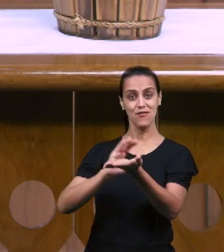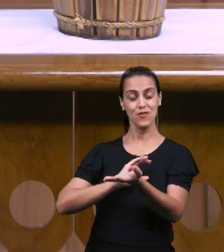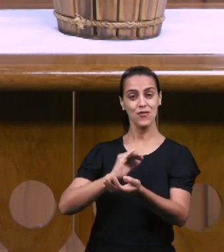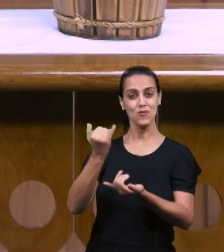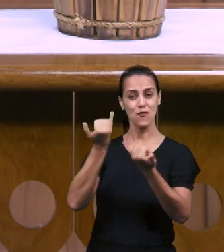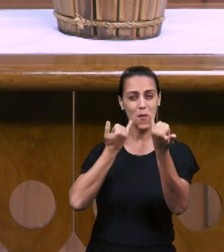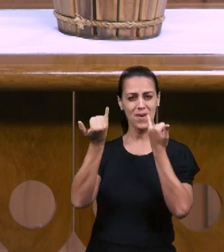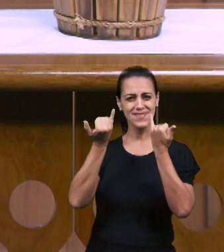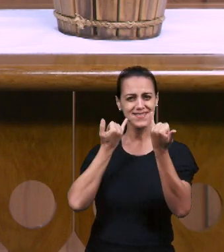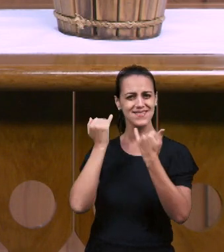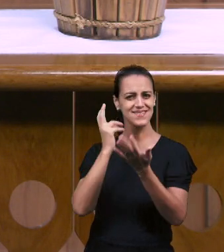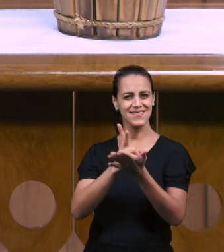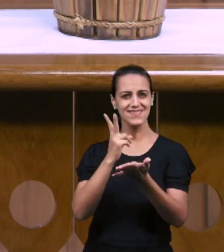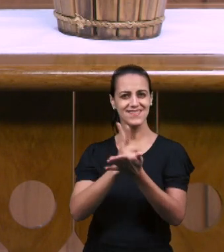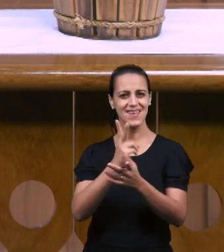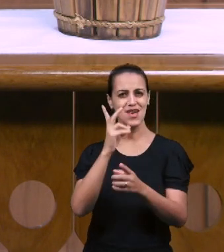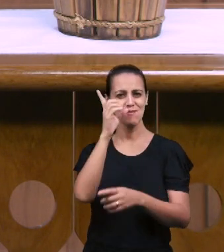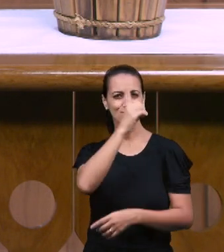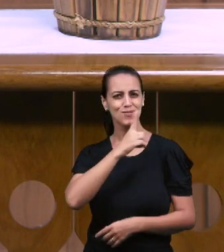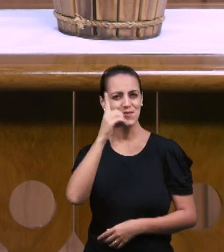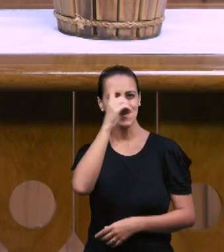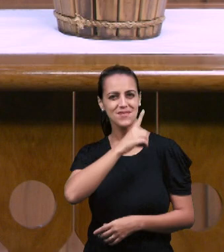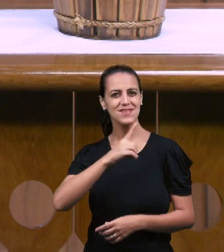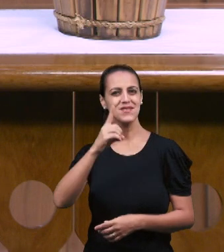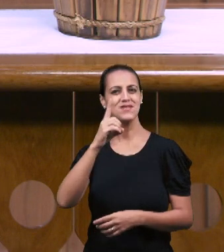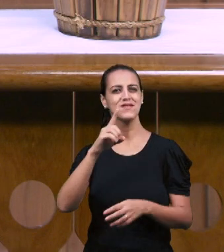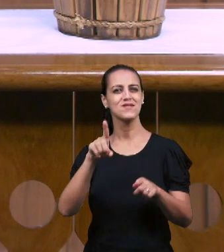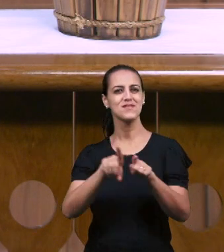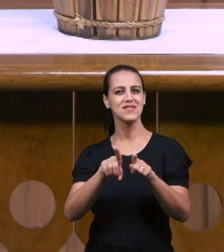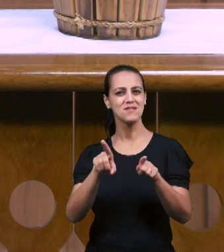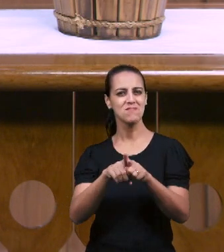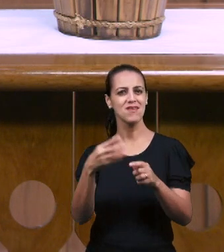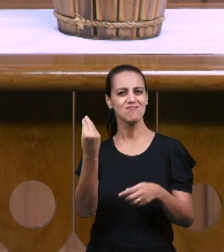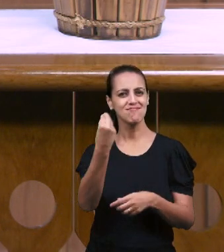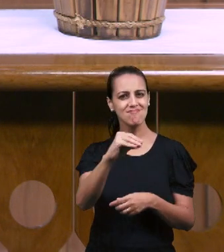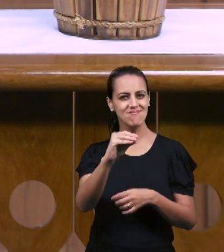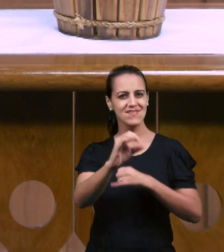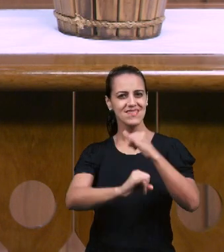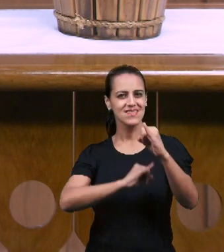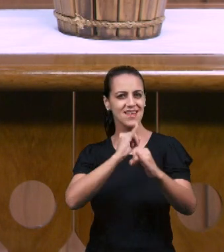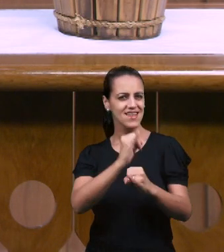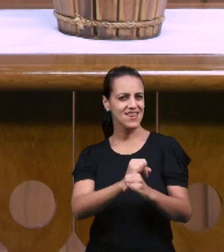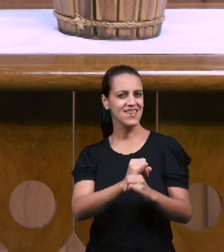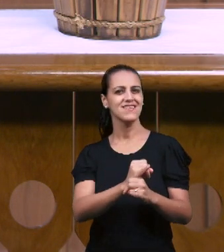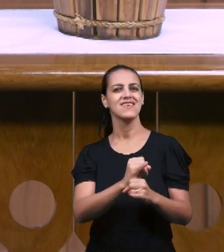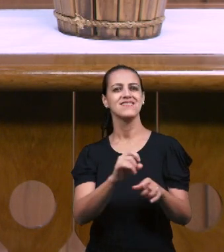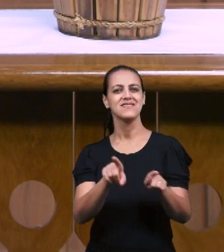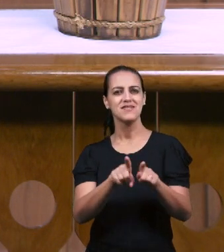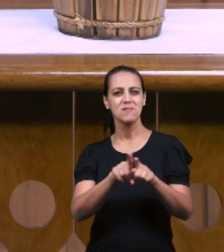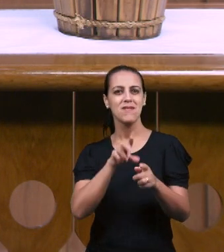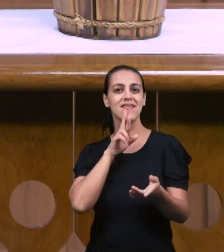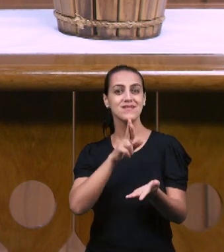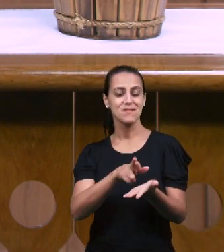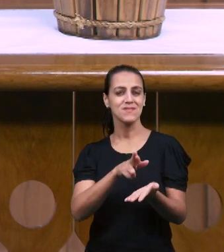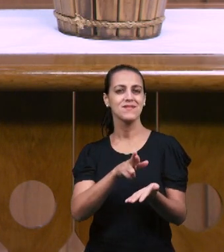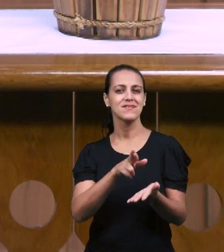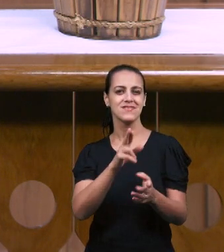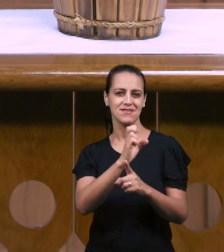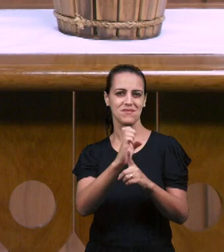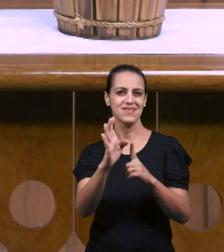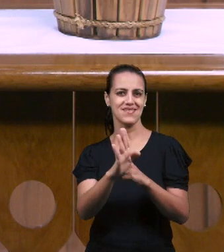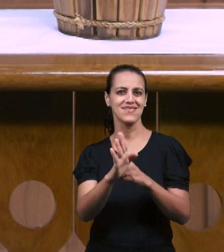dimanches, participent en postant de notre portail les réponses aux questions de l'école biblique dominicale et